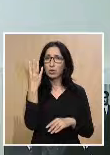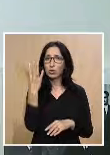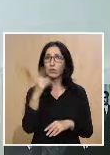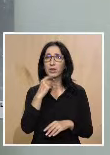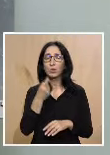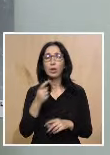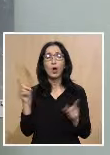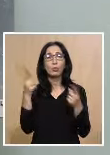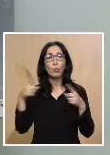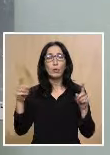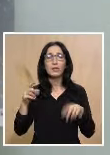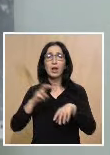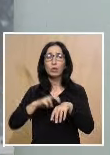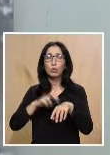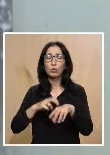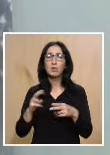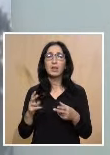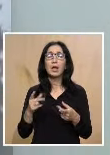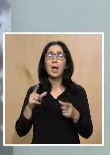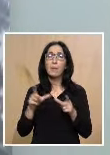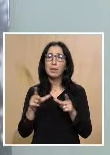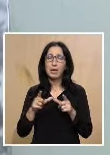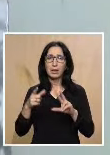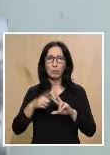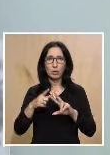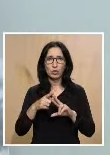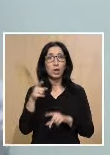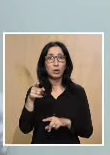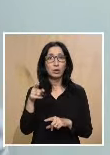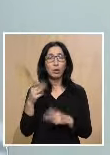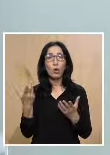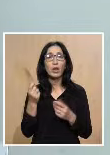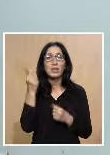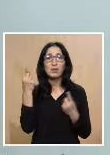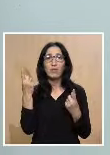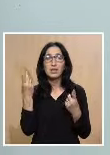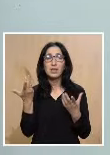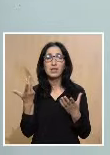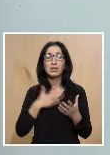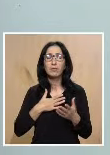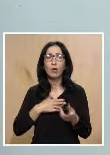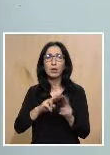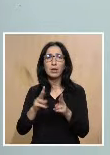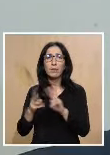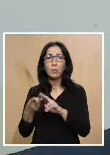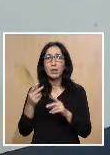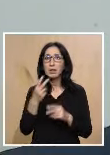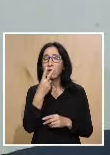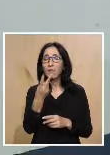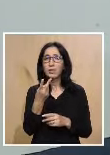1864 година от управителя на Дунавския вилет Митхат Паша. Той е известен със своите реформаторски